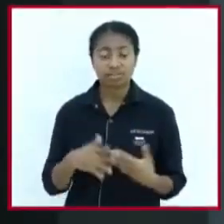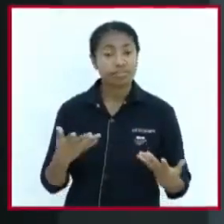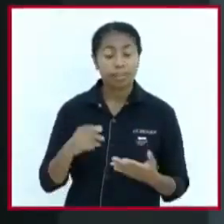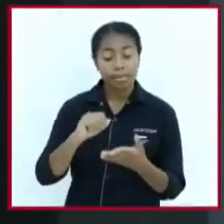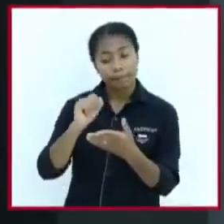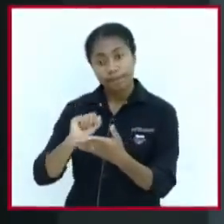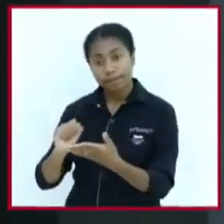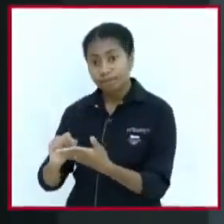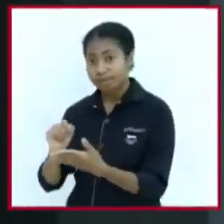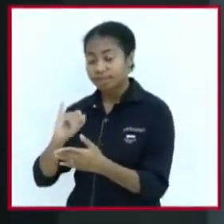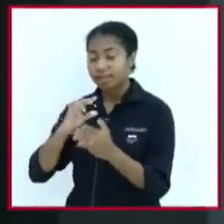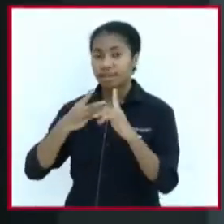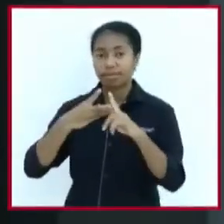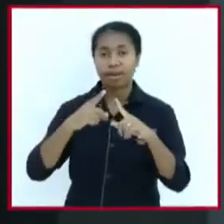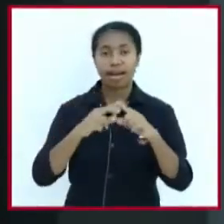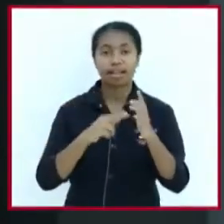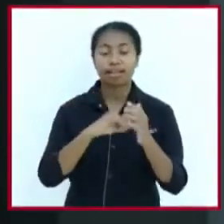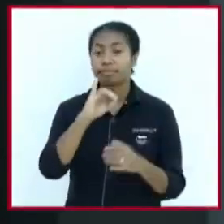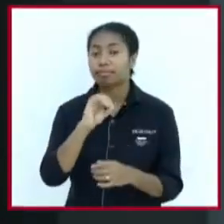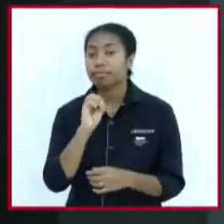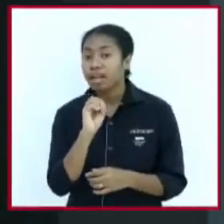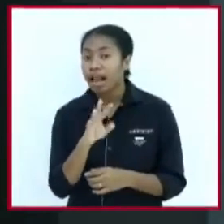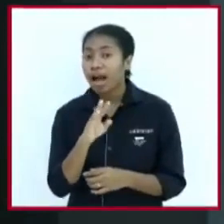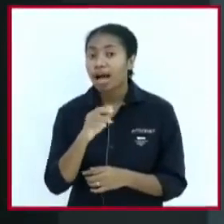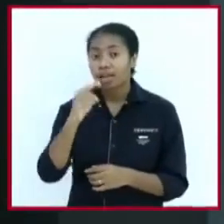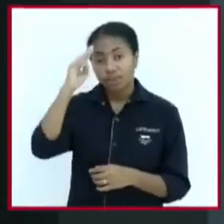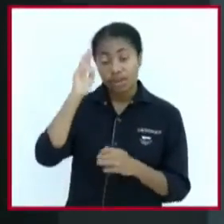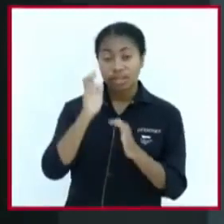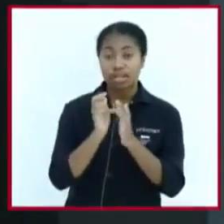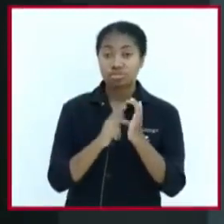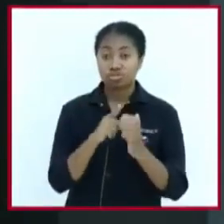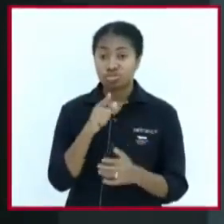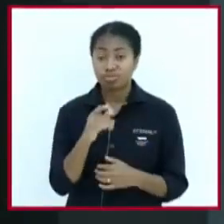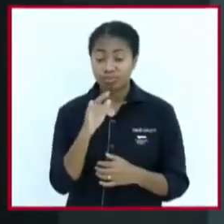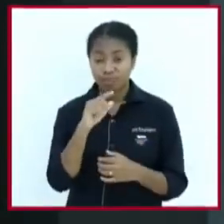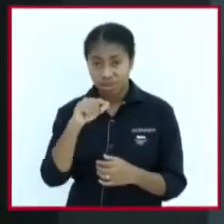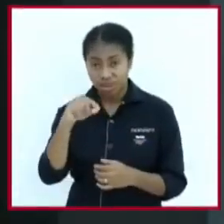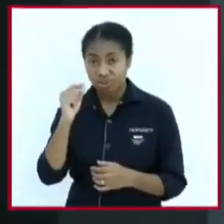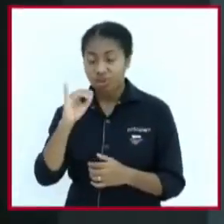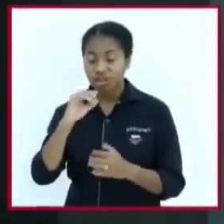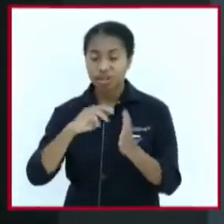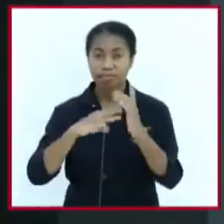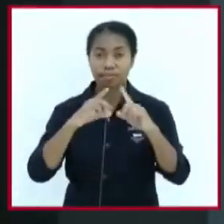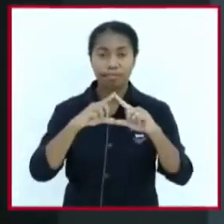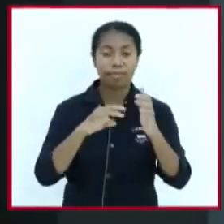mengatakan Yesus tetap imam besar Syiah dan alkitabiah